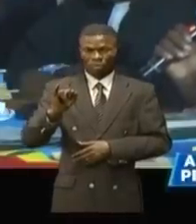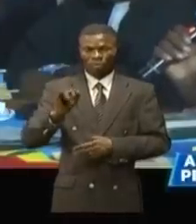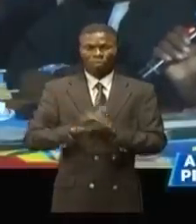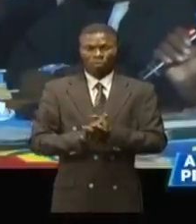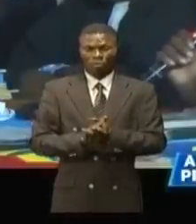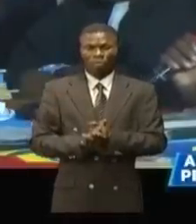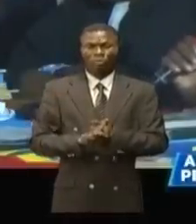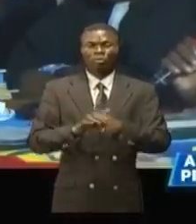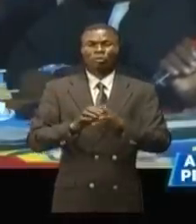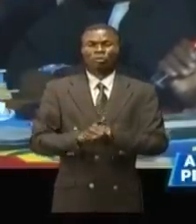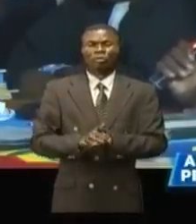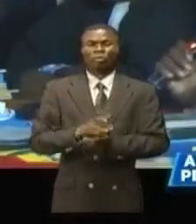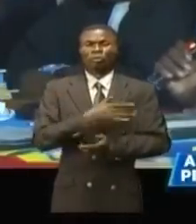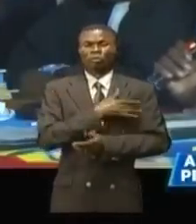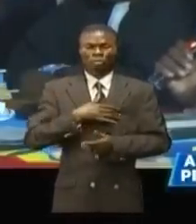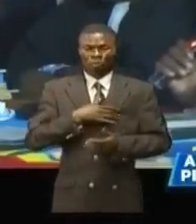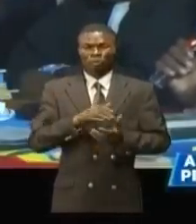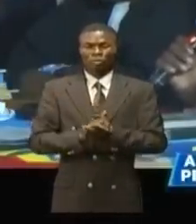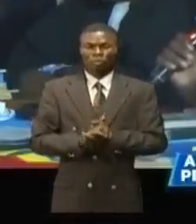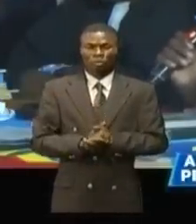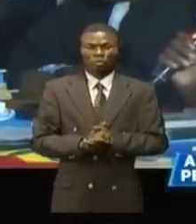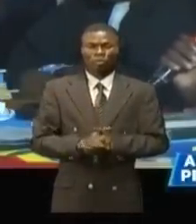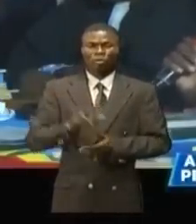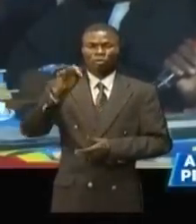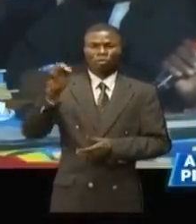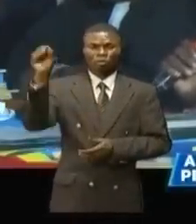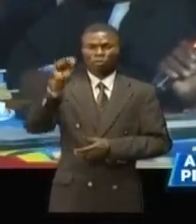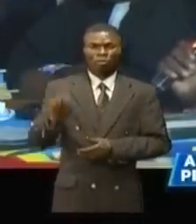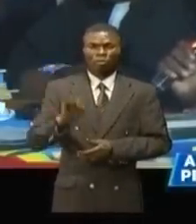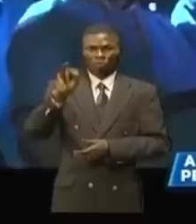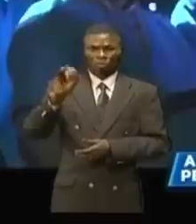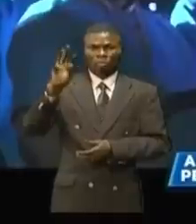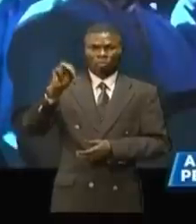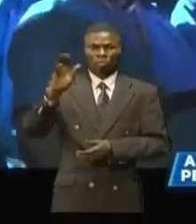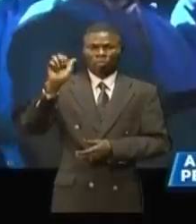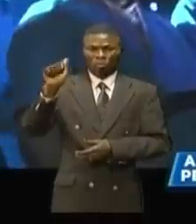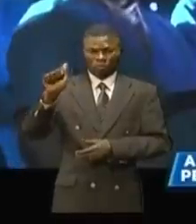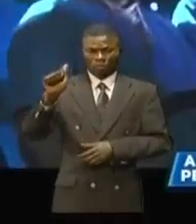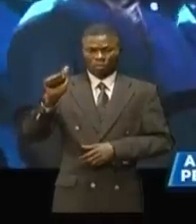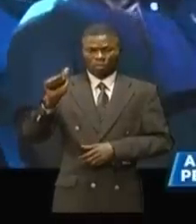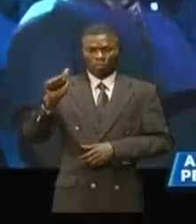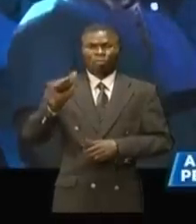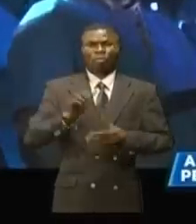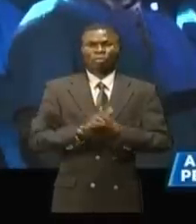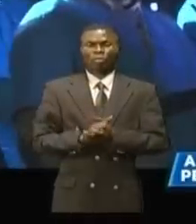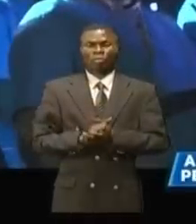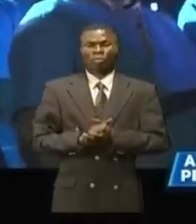Glagence alias Fashion, Simba Kibangulu